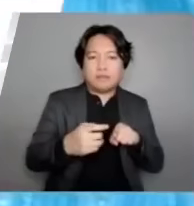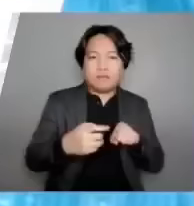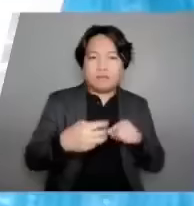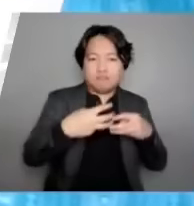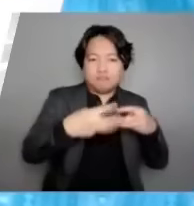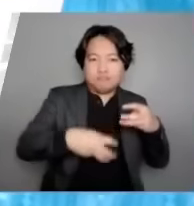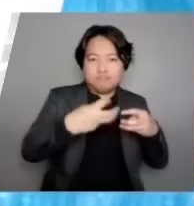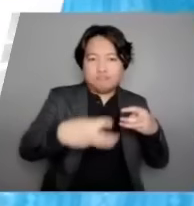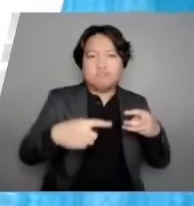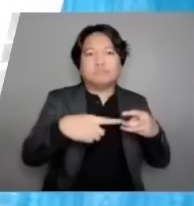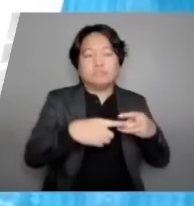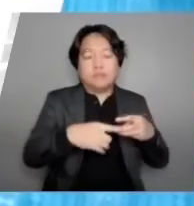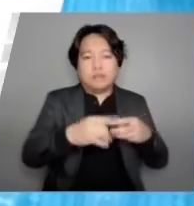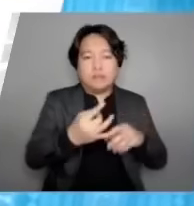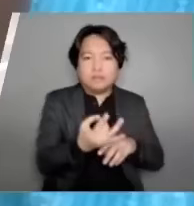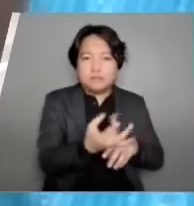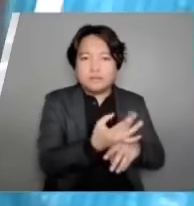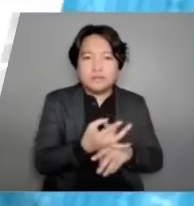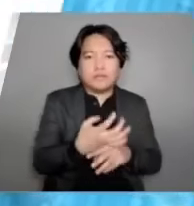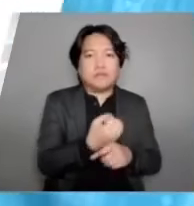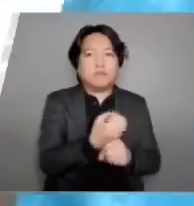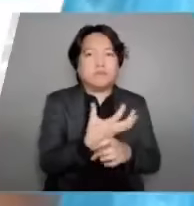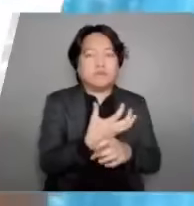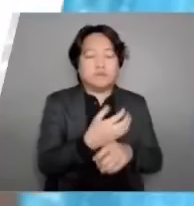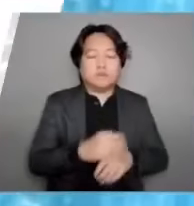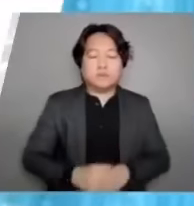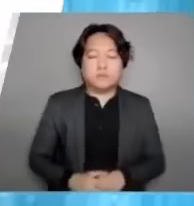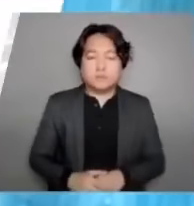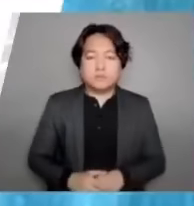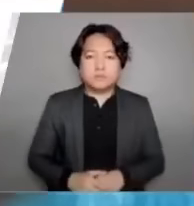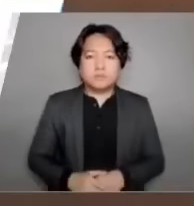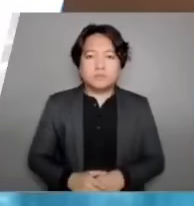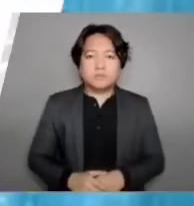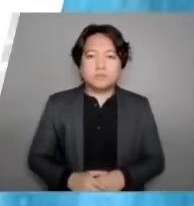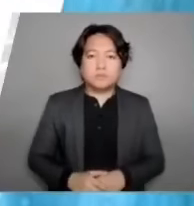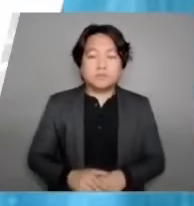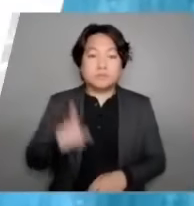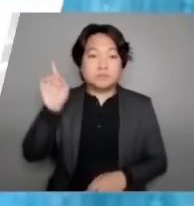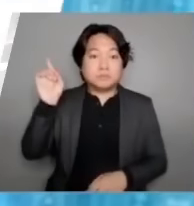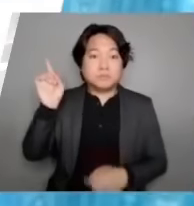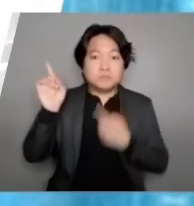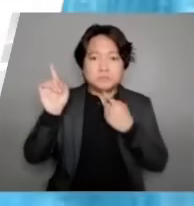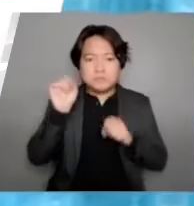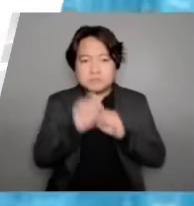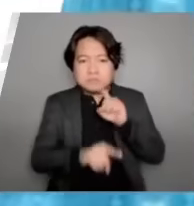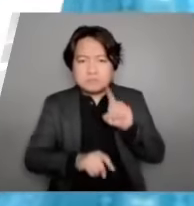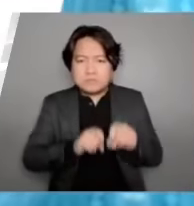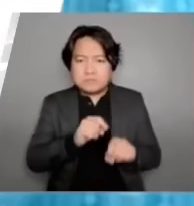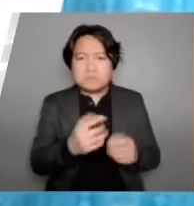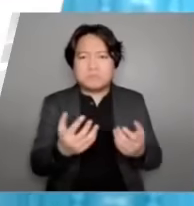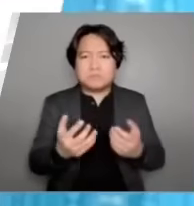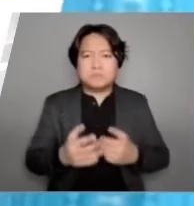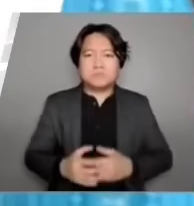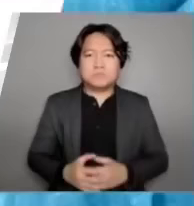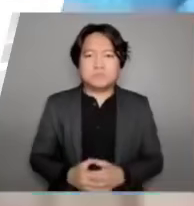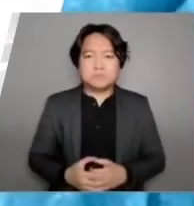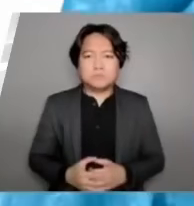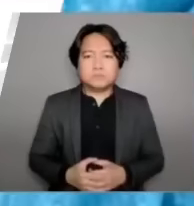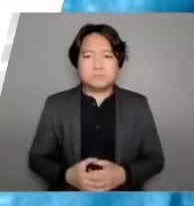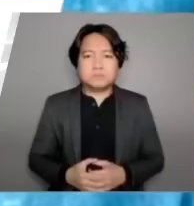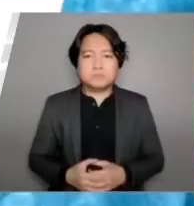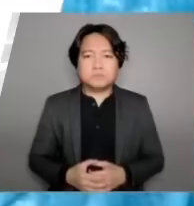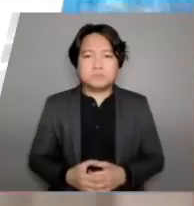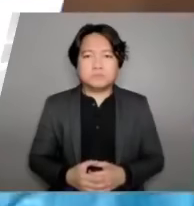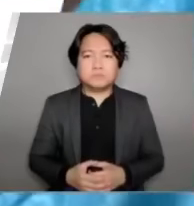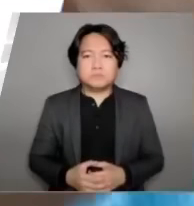kasi nandun sa gamit ko eh. Kaya ano, dun kumapit? Oo, kumapit. Nakadigit ko yung nasisip dito kasi sulong na. Kung bago